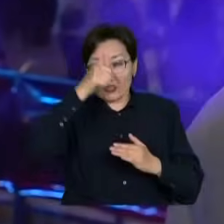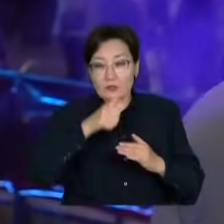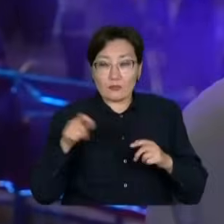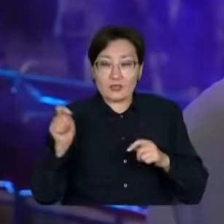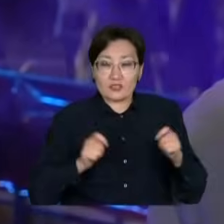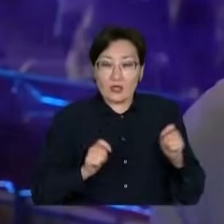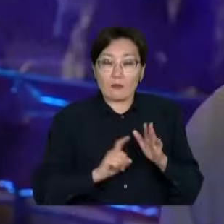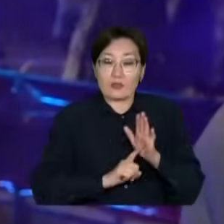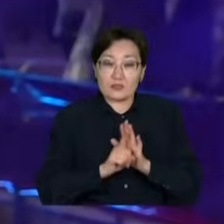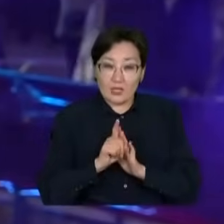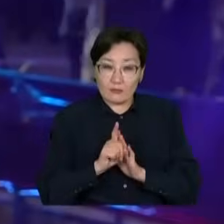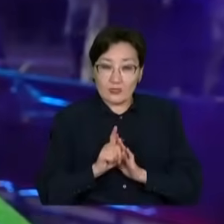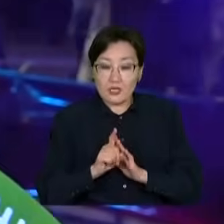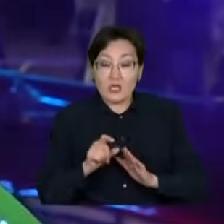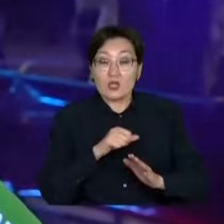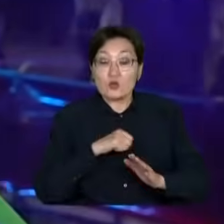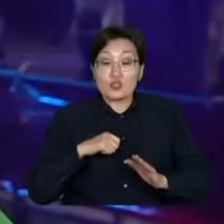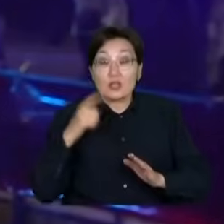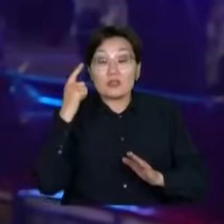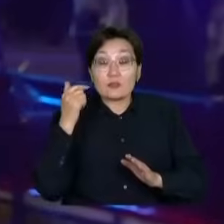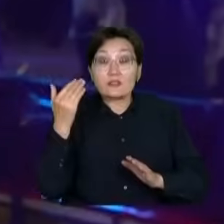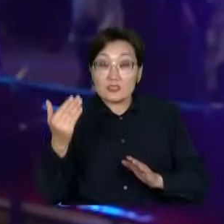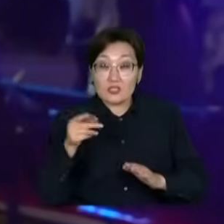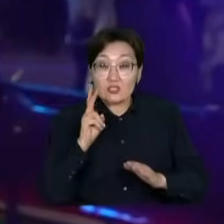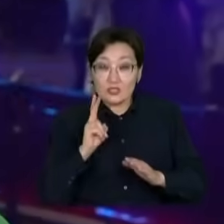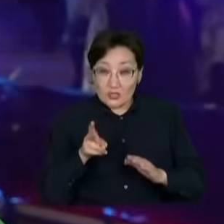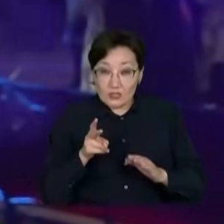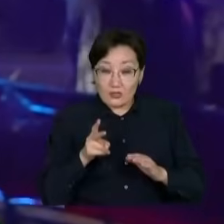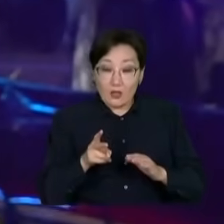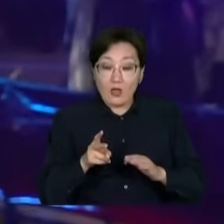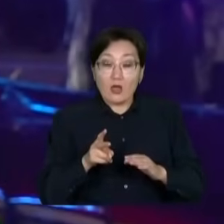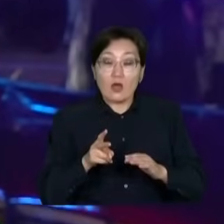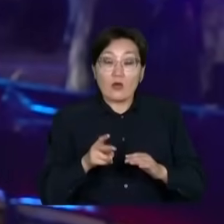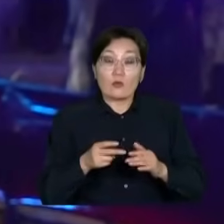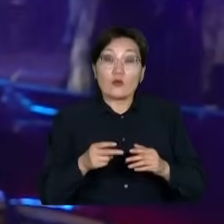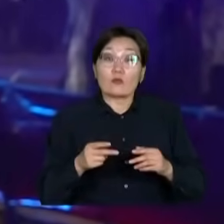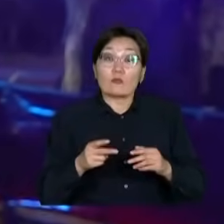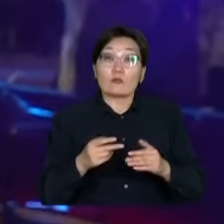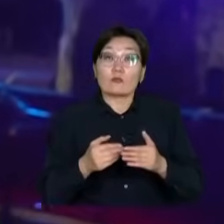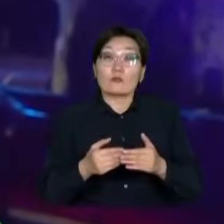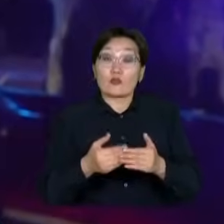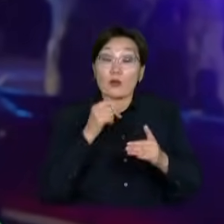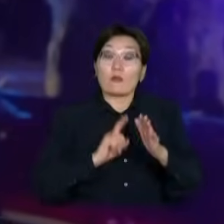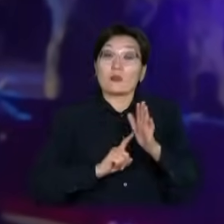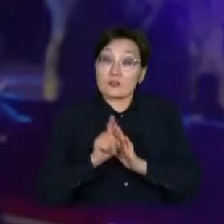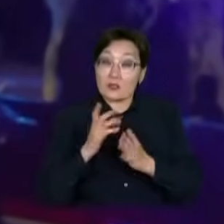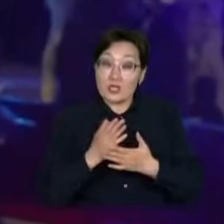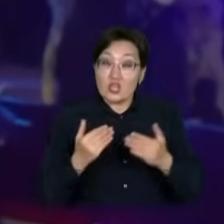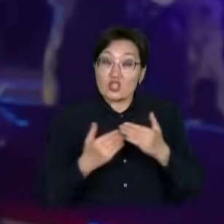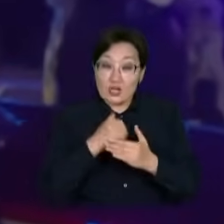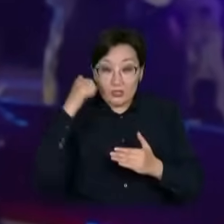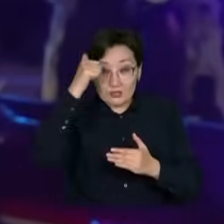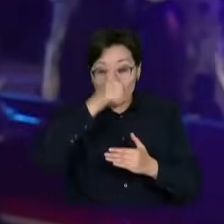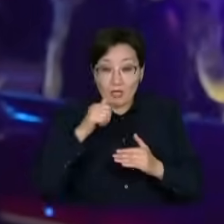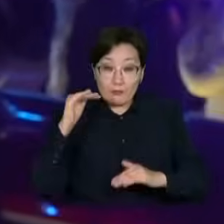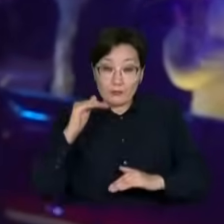фестивальдің бастамасы. Өздеріңіз білесіздер, 2 жыл қатарынан біз бұл дүниені қолға алып отырмыз. Яғни жаңа жылдық